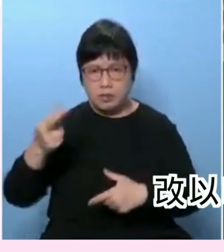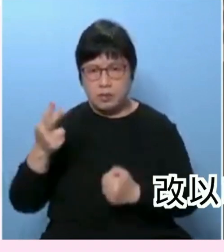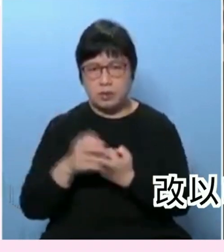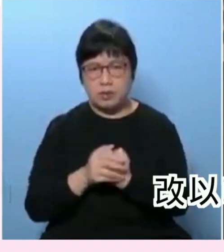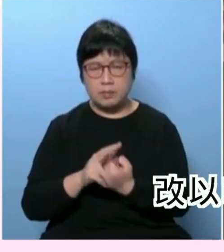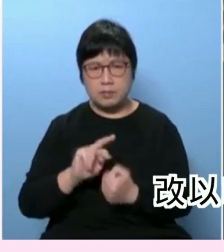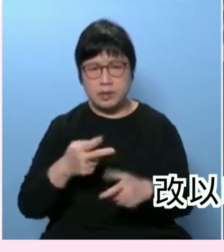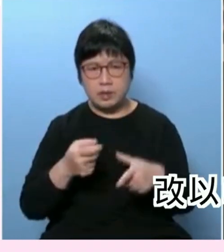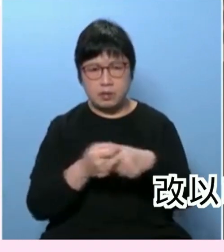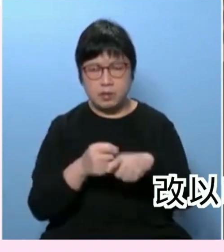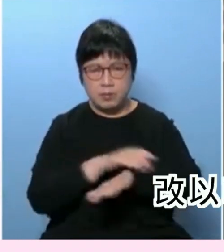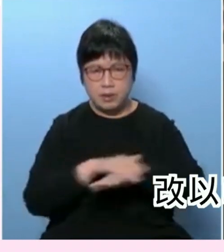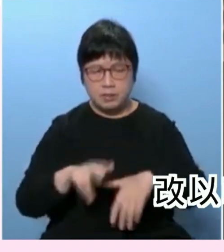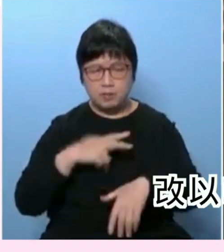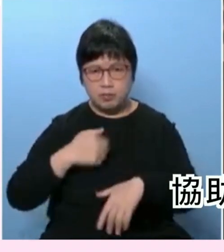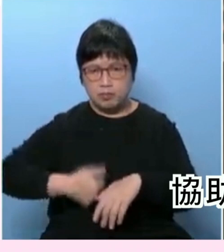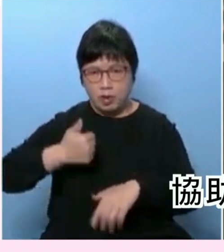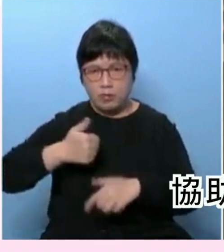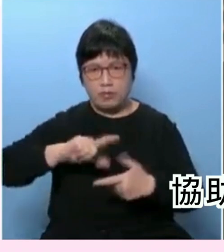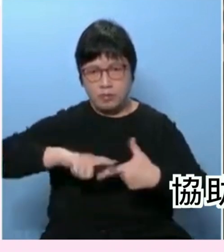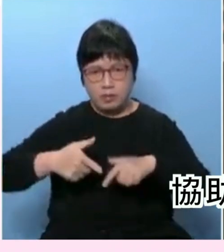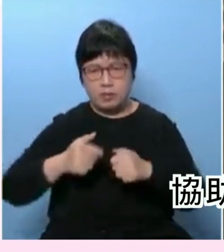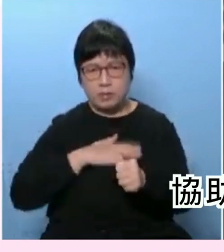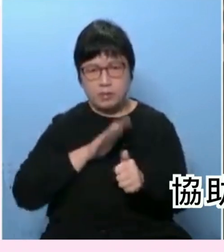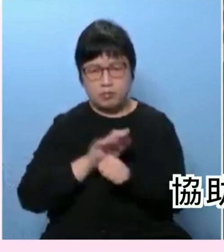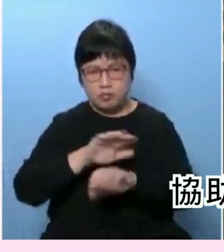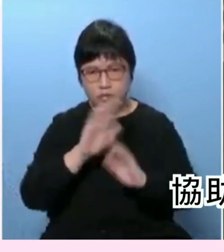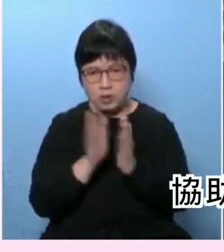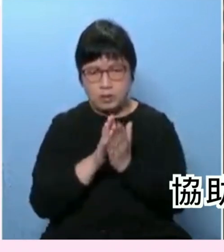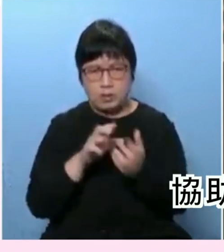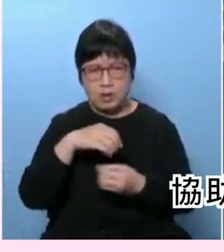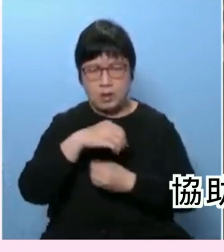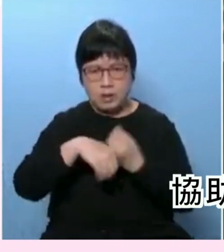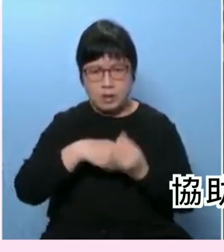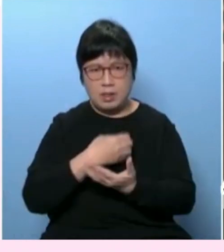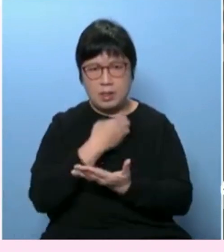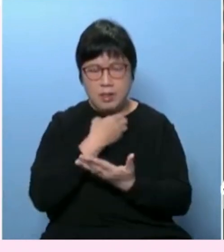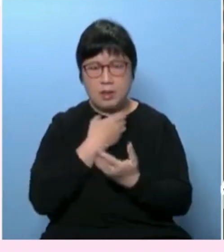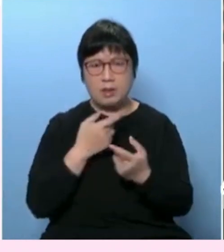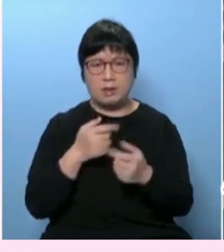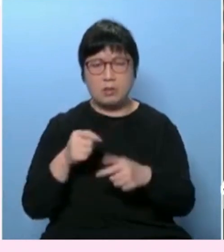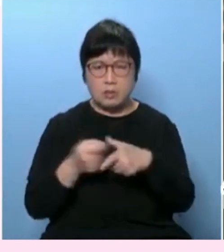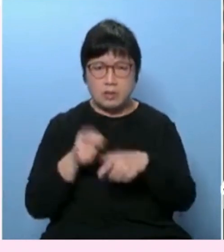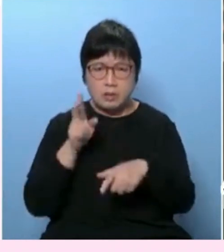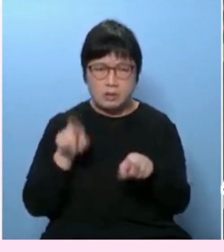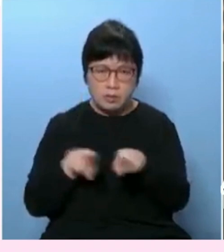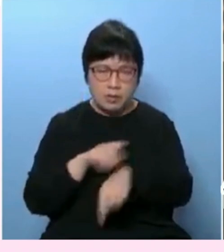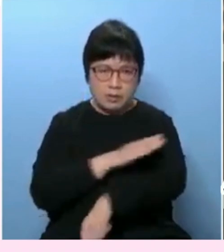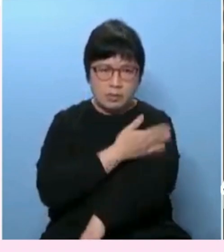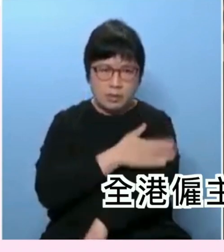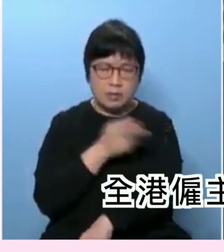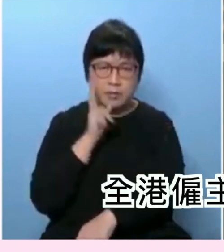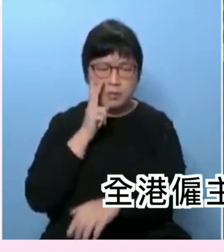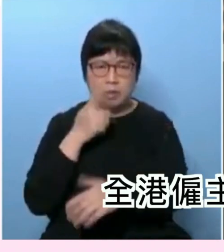為公平和更具成效益的方式協助所有陷入財困的企業和僱員，例如重新考慮由政府